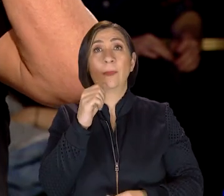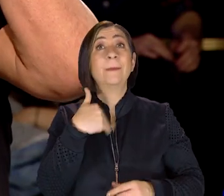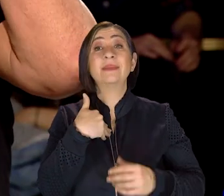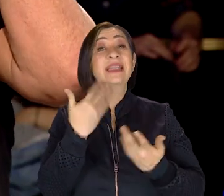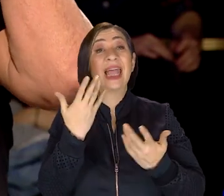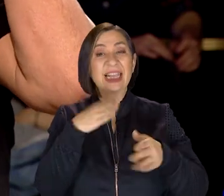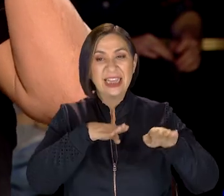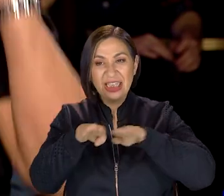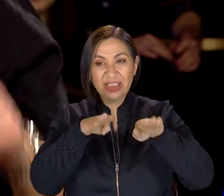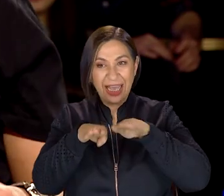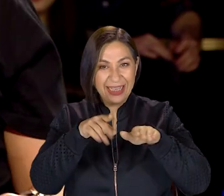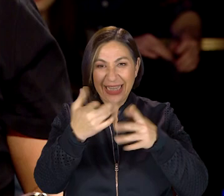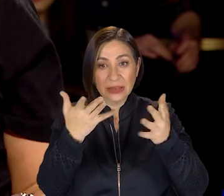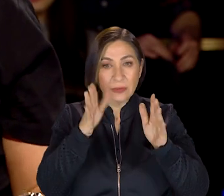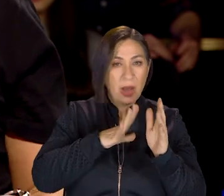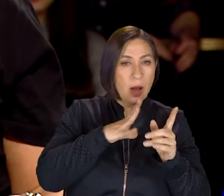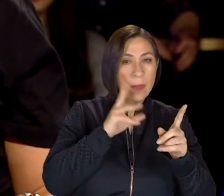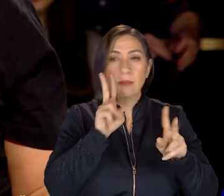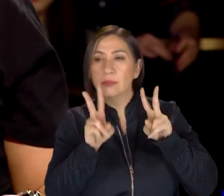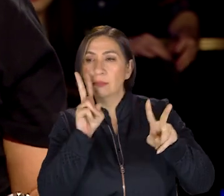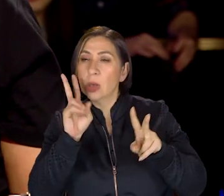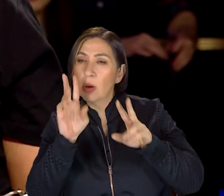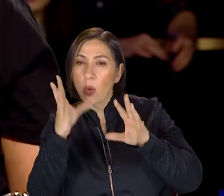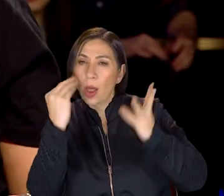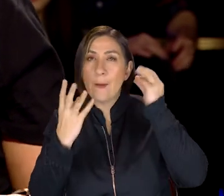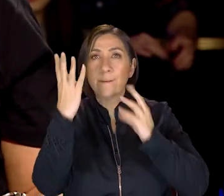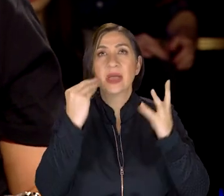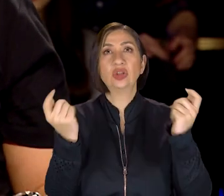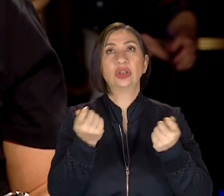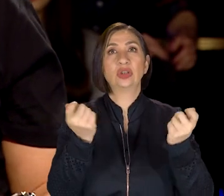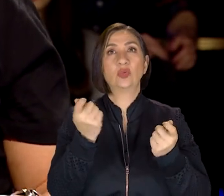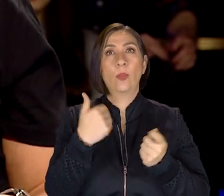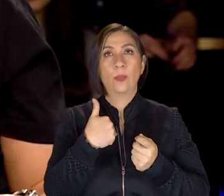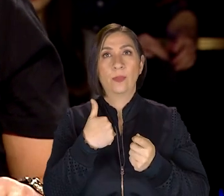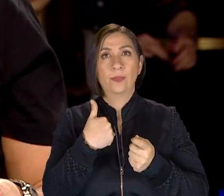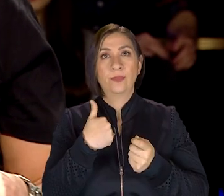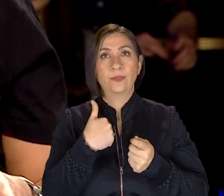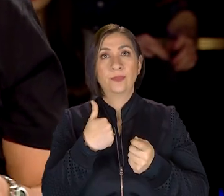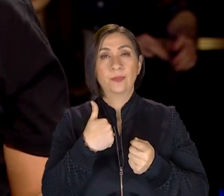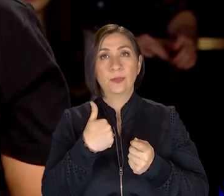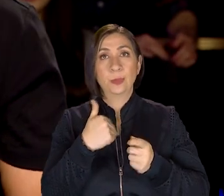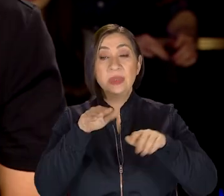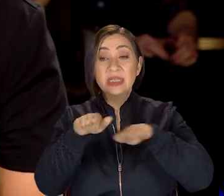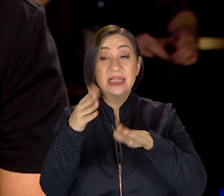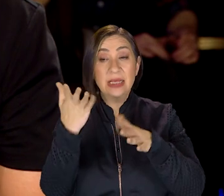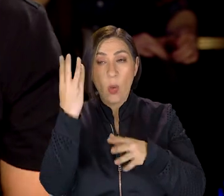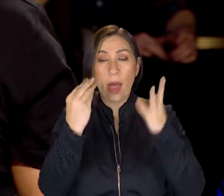Derdim DJ kabinine girip hani bir şeyler çalmak falan. Böyle bir şarkılar çalmak, DJ'liği öğrenmek. O arada Uğur